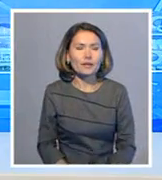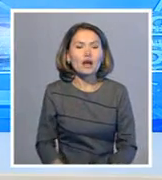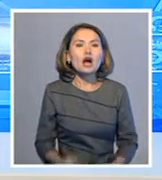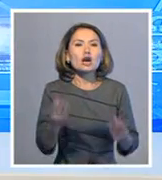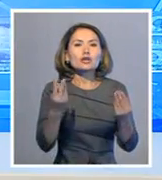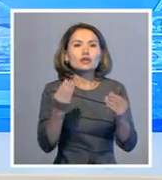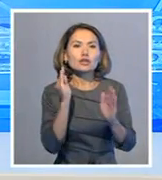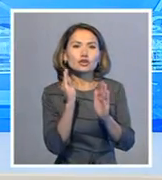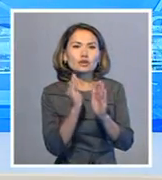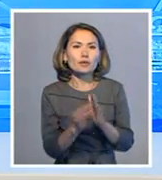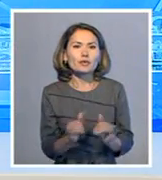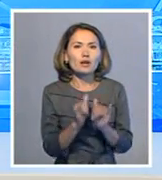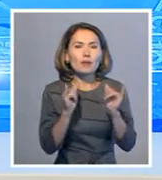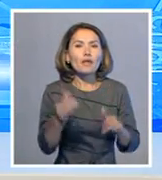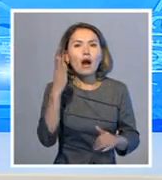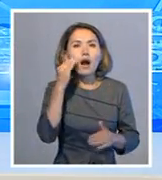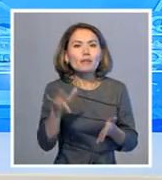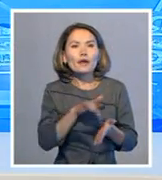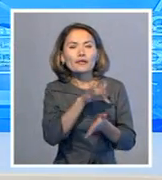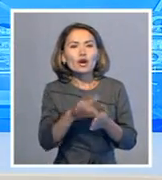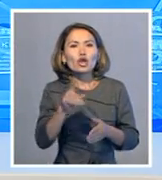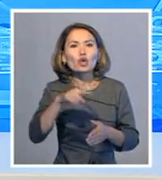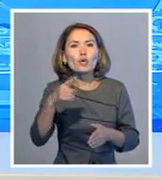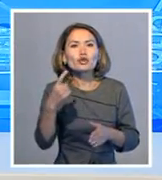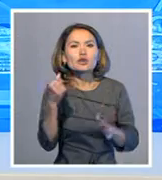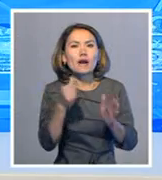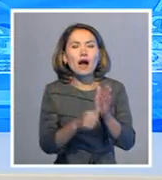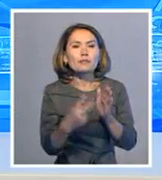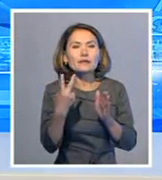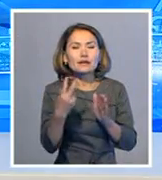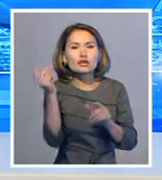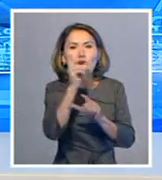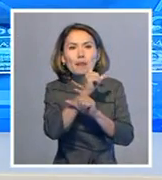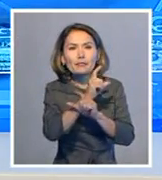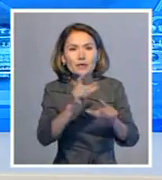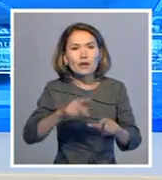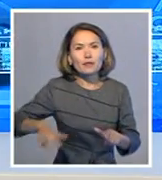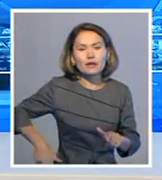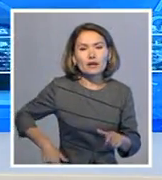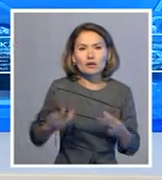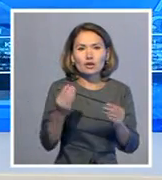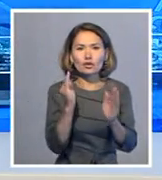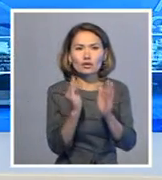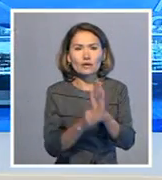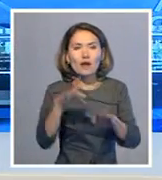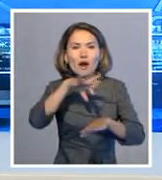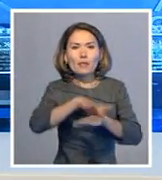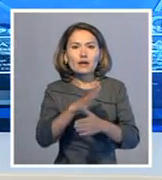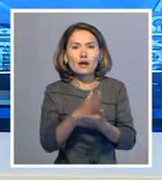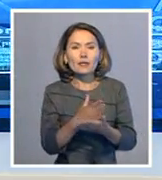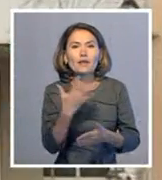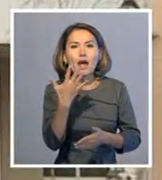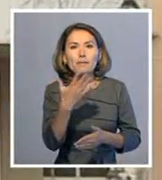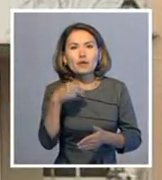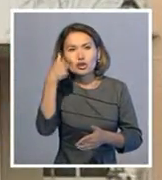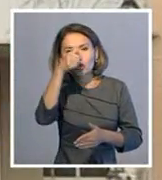Жемқорлықтың жолы кесілмей тұр. Алматыдағы нөмірі 162-ші мектеп гимназиясының директоры пара алу үстінде ұсталды. Білім ордасына 5 жылдан бері